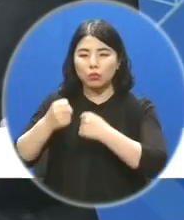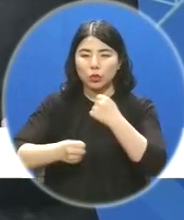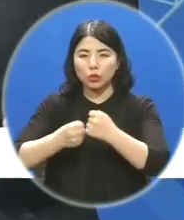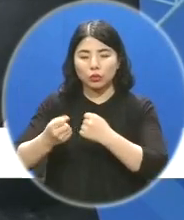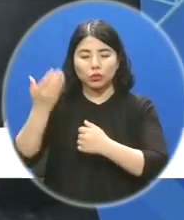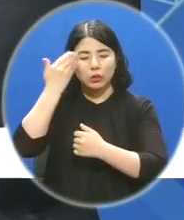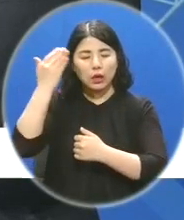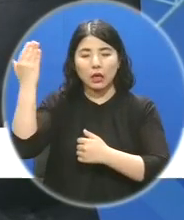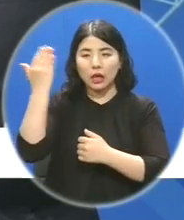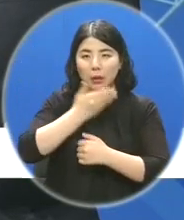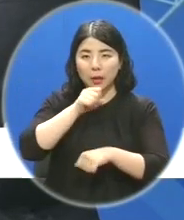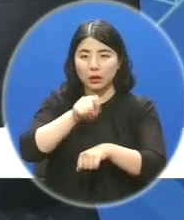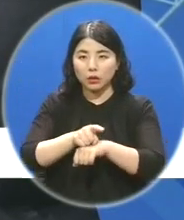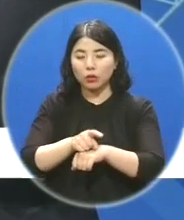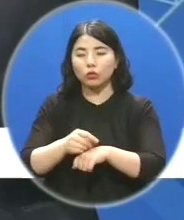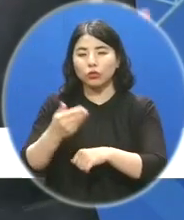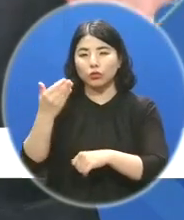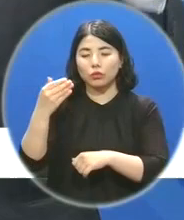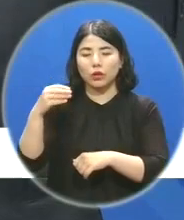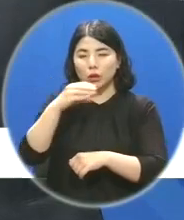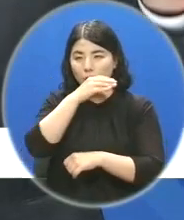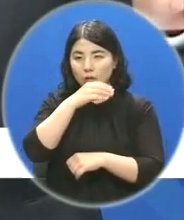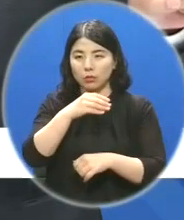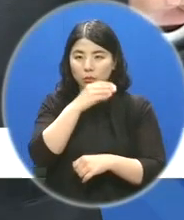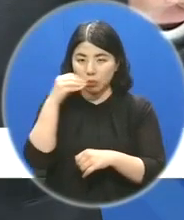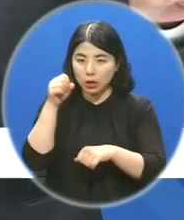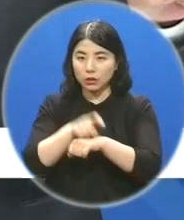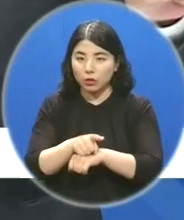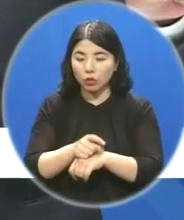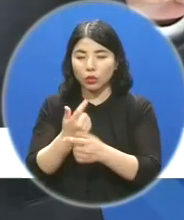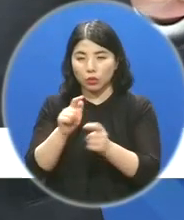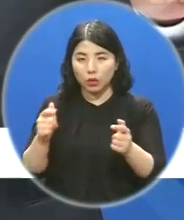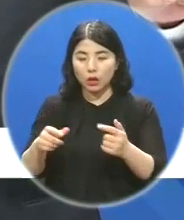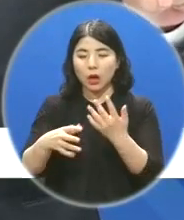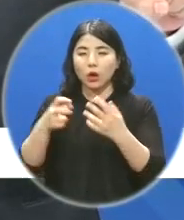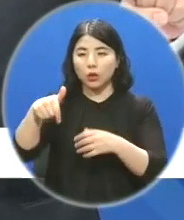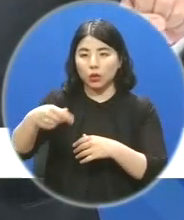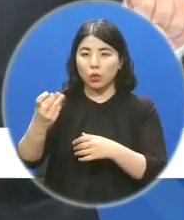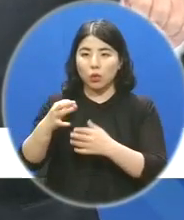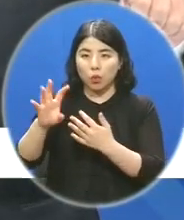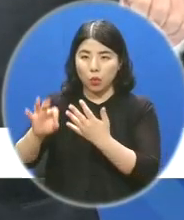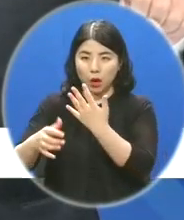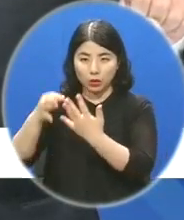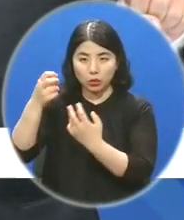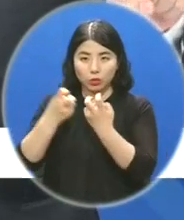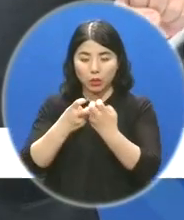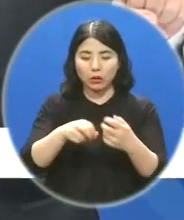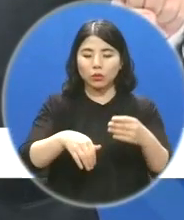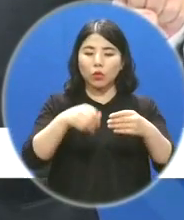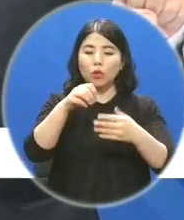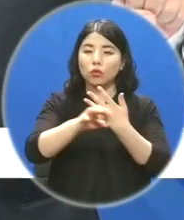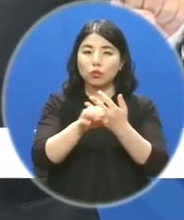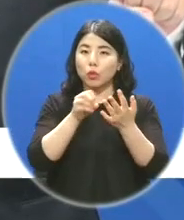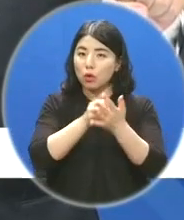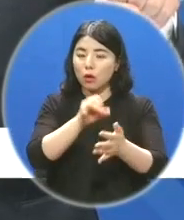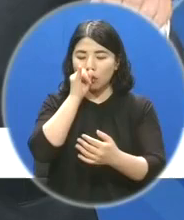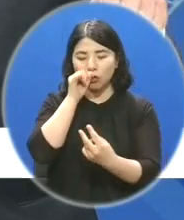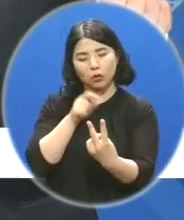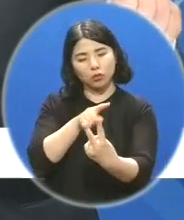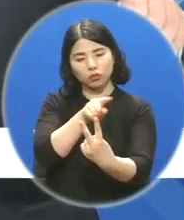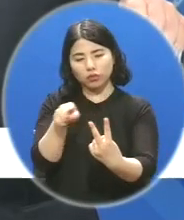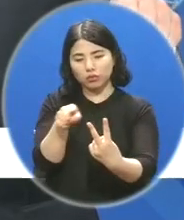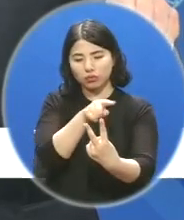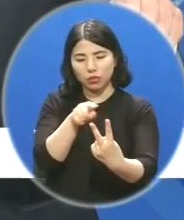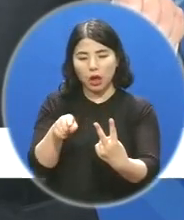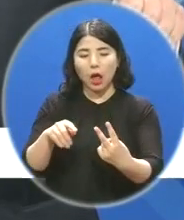개방성, 투명성이라는 가치 속에서 교황 선출 방식이라는 게 있고 후보 등록 제도가 있다. 그러면 상대적으로